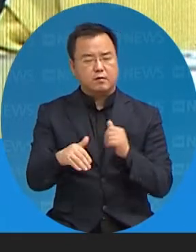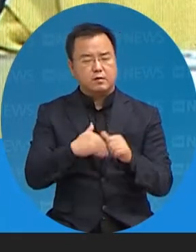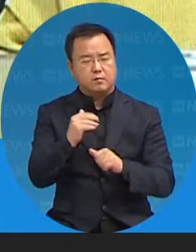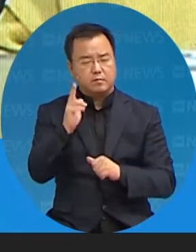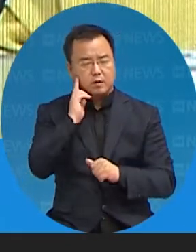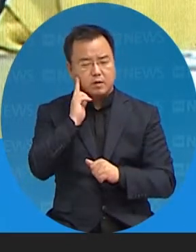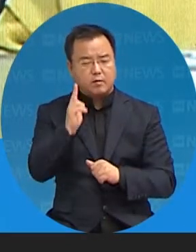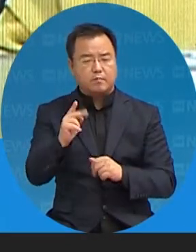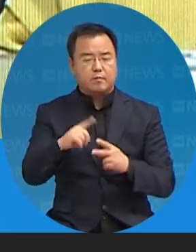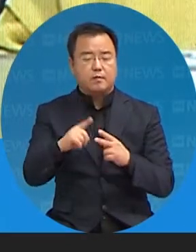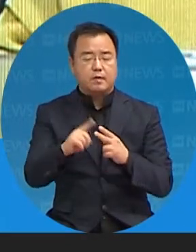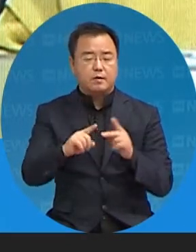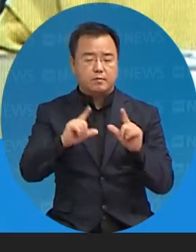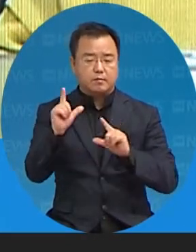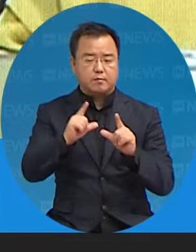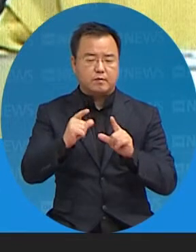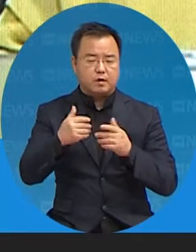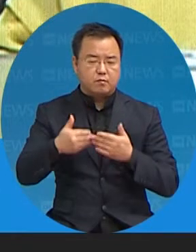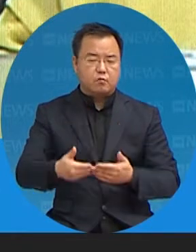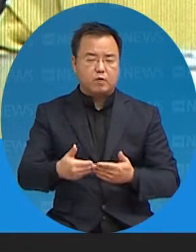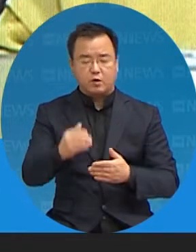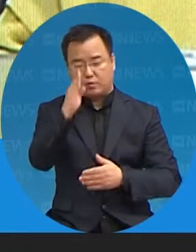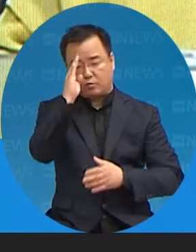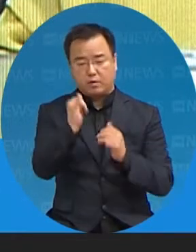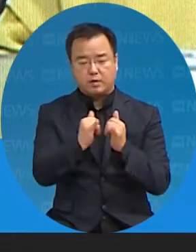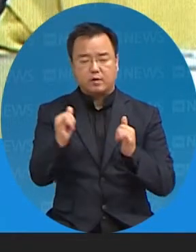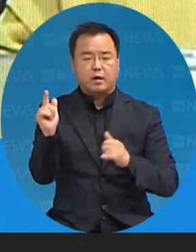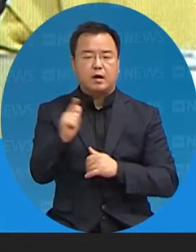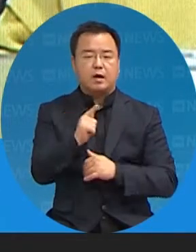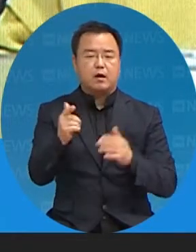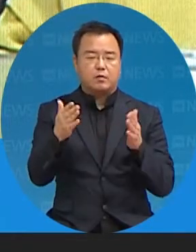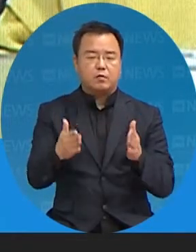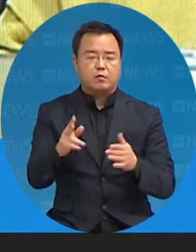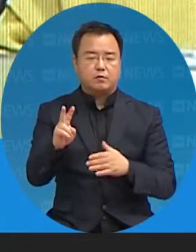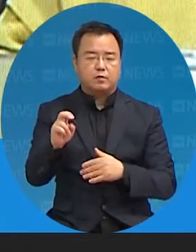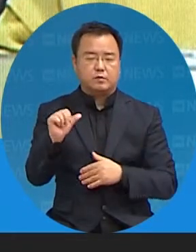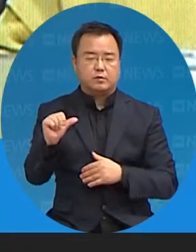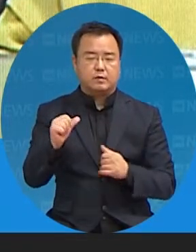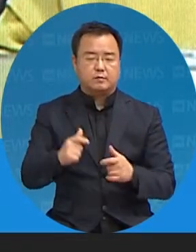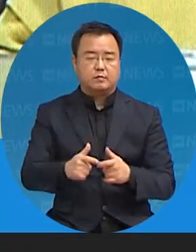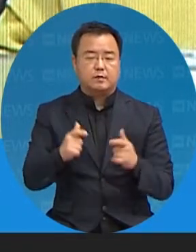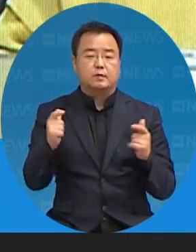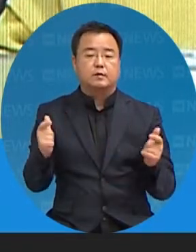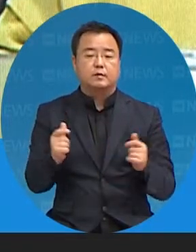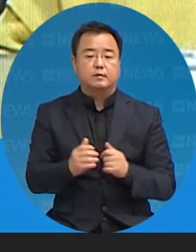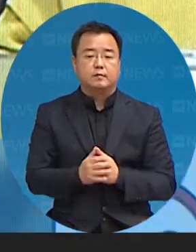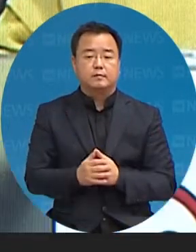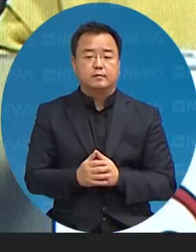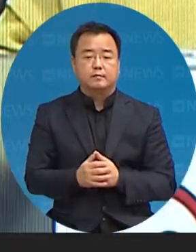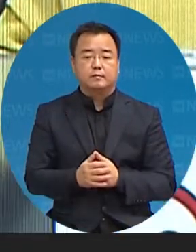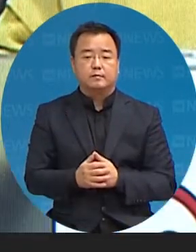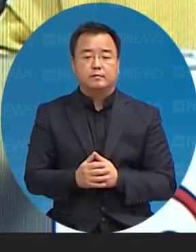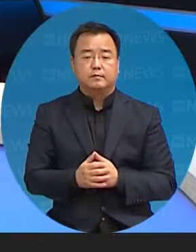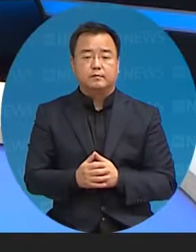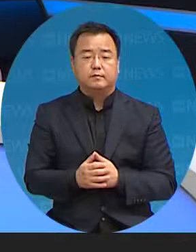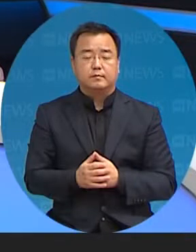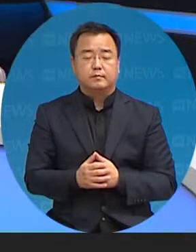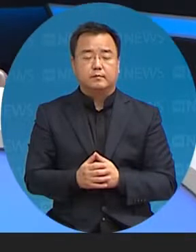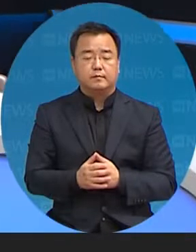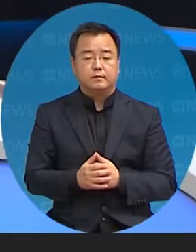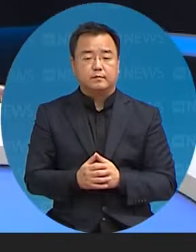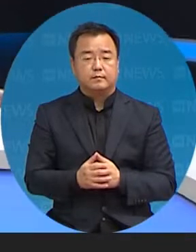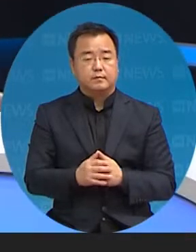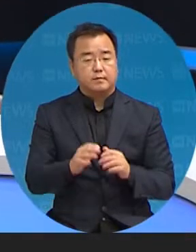거나 중중 이상인 환자도 하루만에 25명이 들어왔는데요 자세한 이야기를 이상미 기자가 나눠보겠습니다 자의